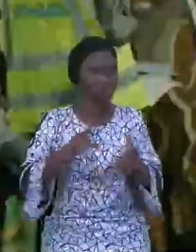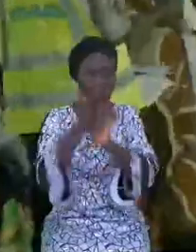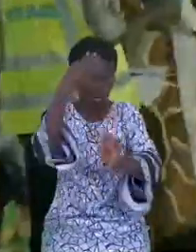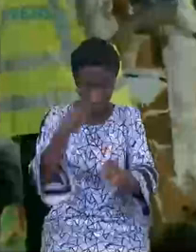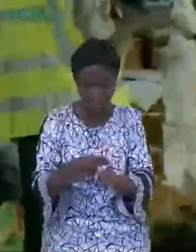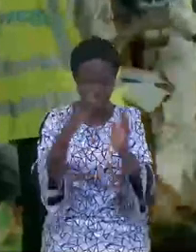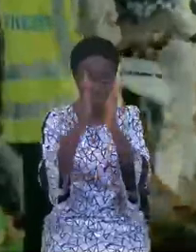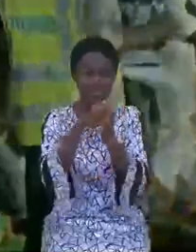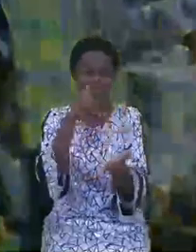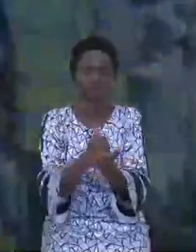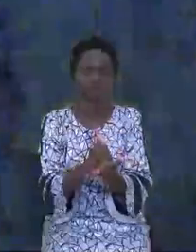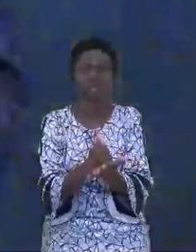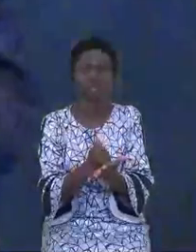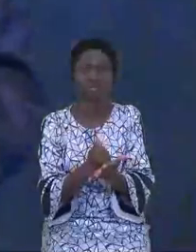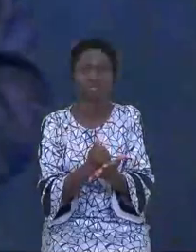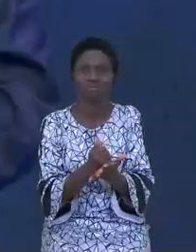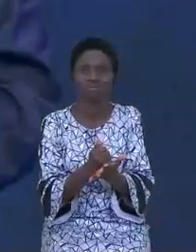de Jésus.